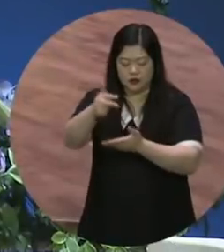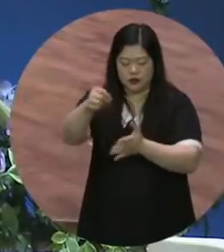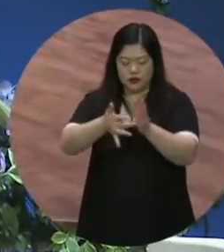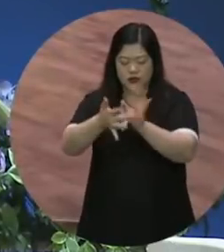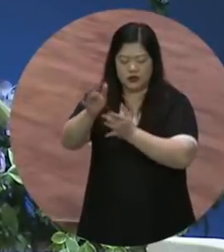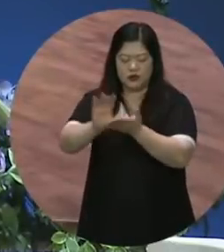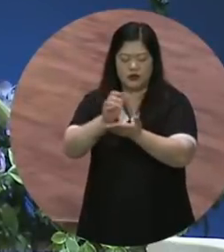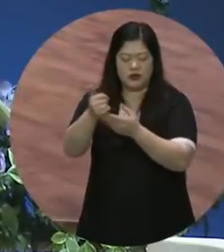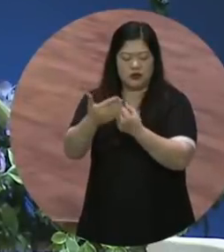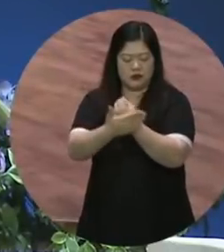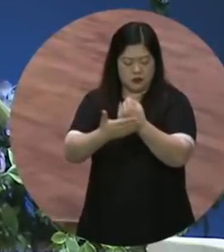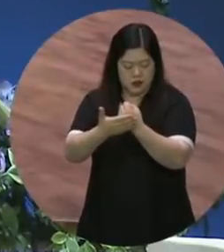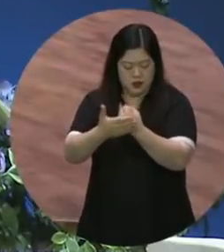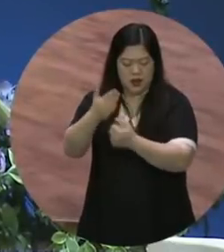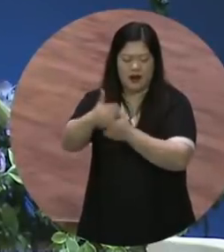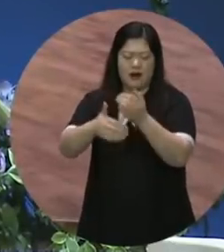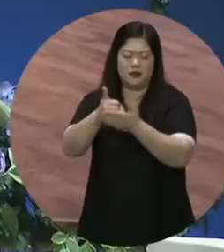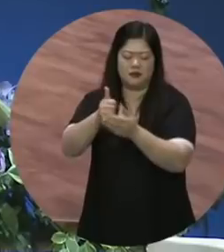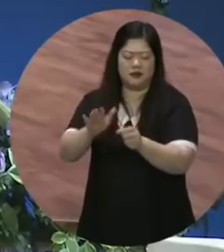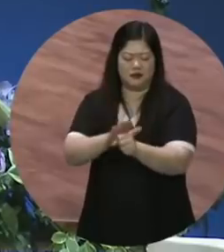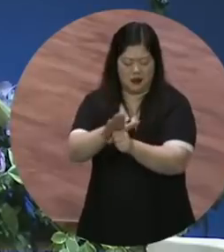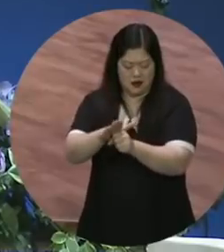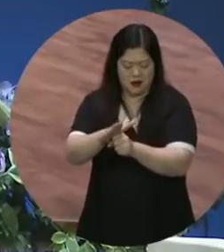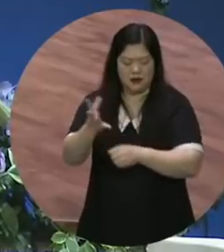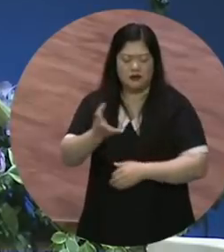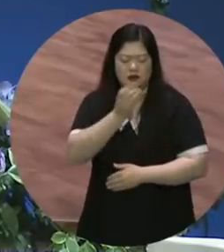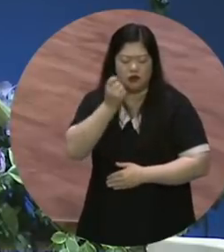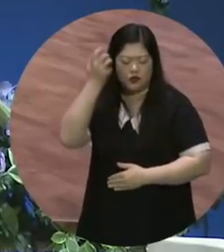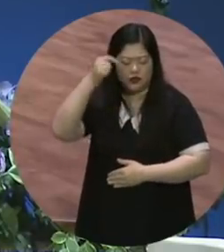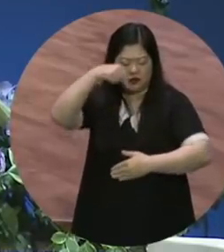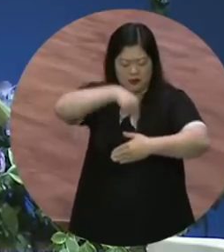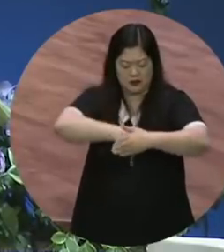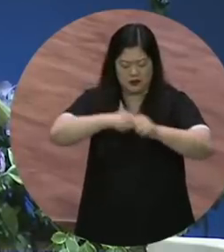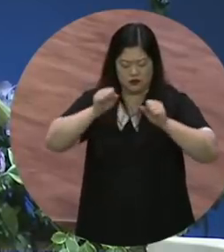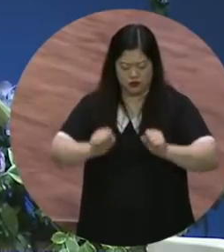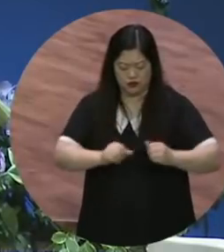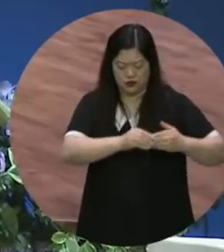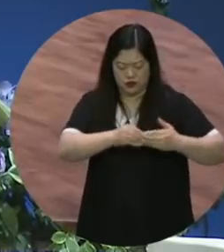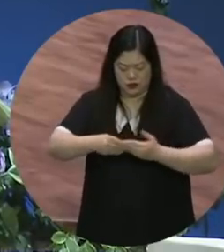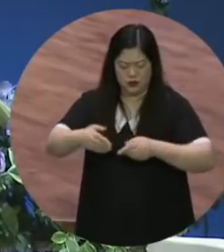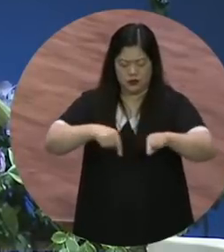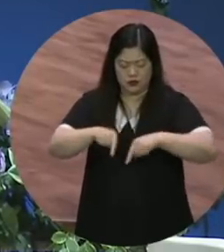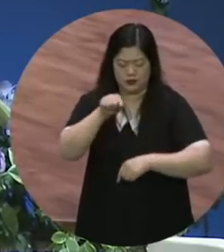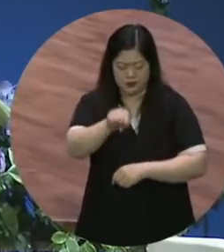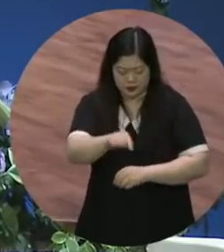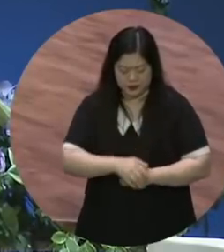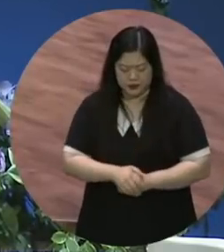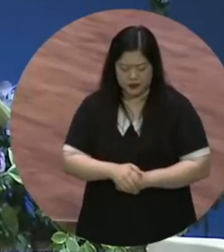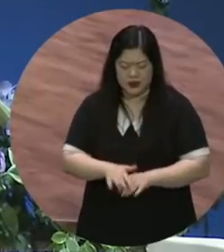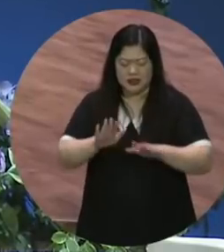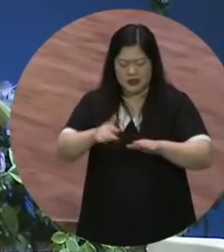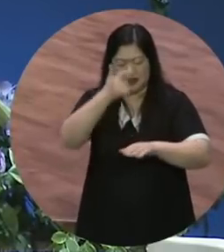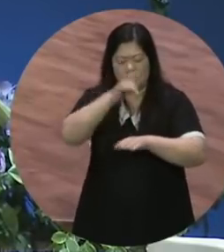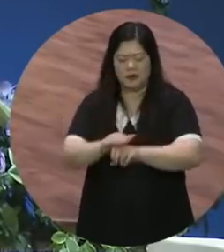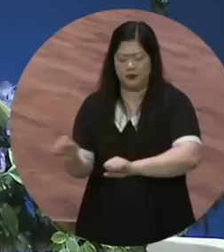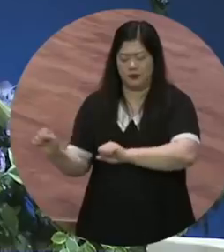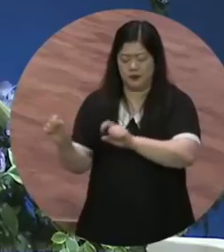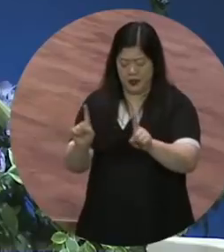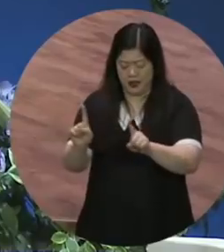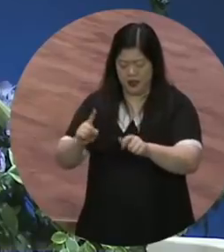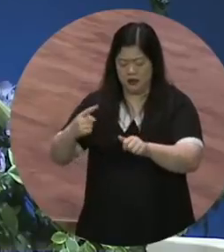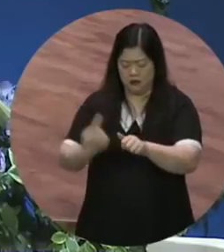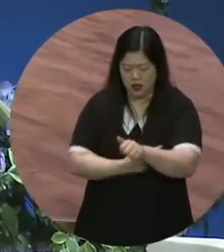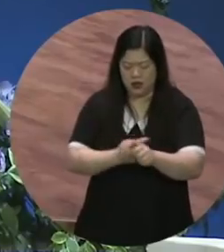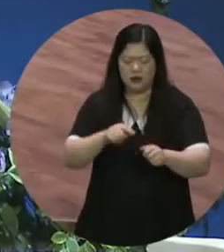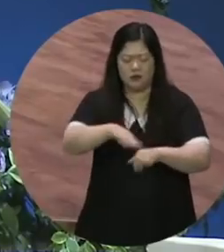예수 그리스도의 은혜와 하나님의 극진한 사랑과 성령의 내어지고 통 역사하심이 참 예배가 회복되므로 이젠 그리스도의 절대적 사랑을